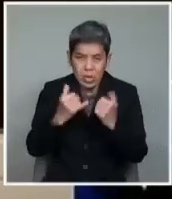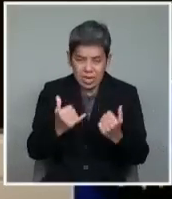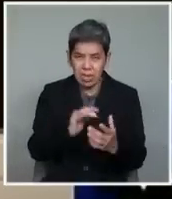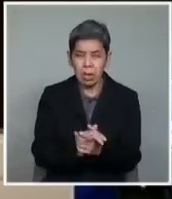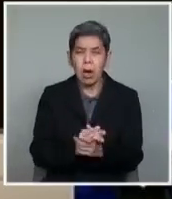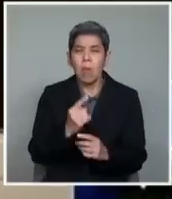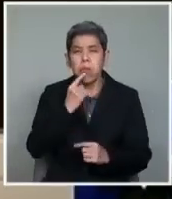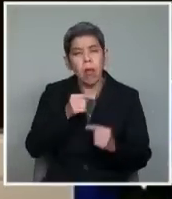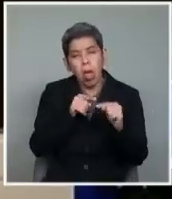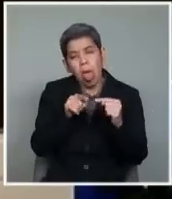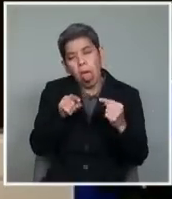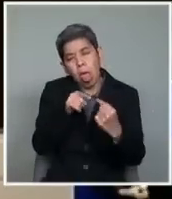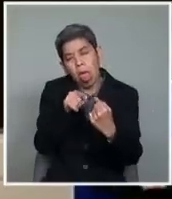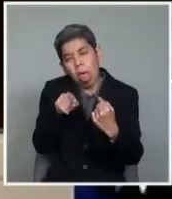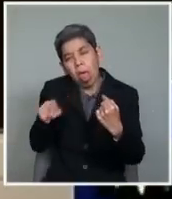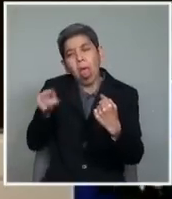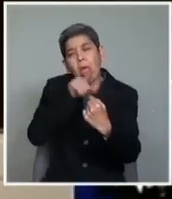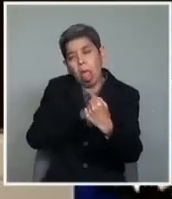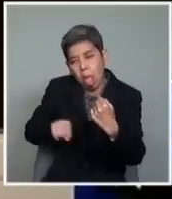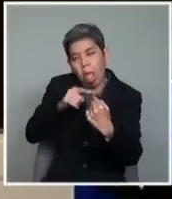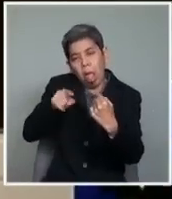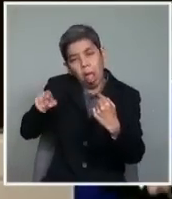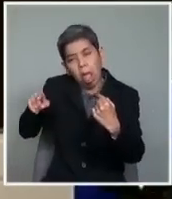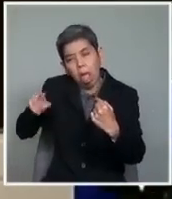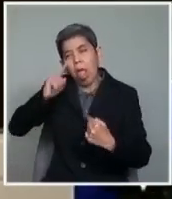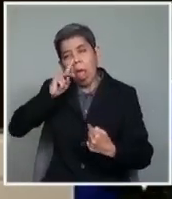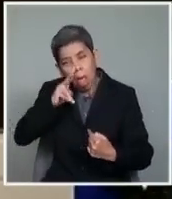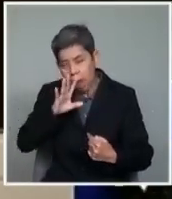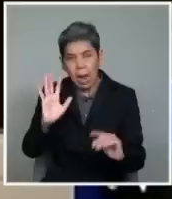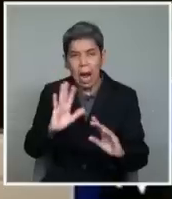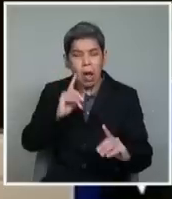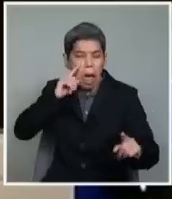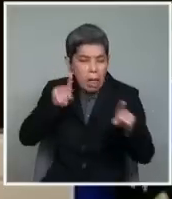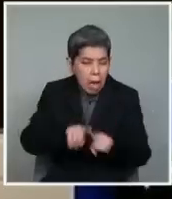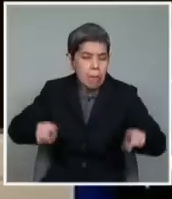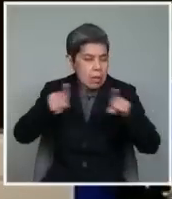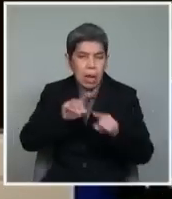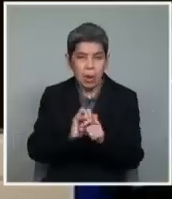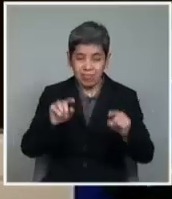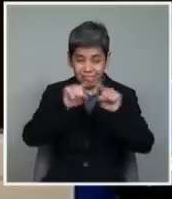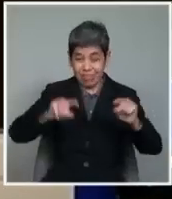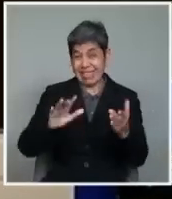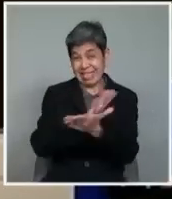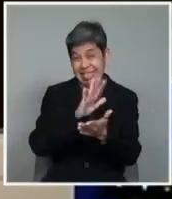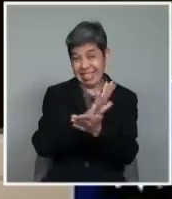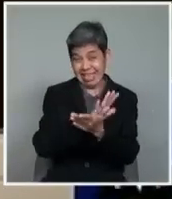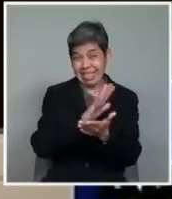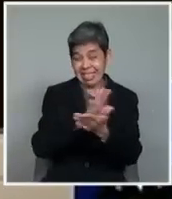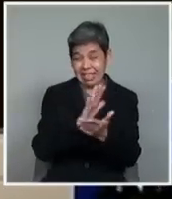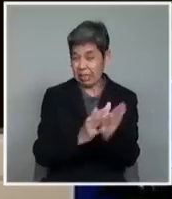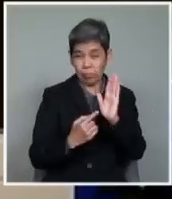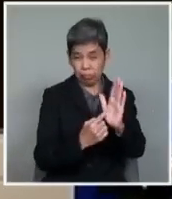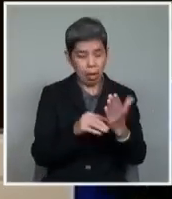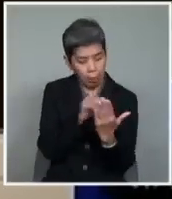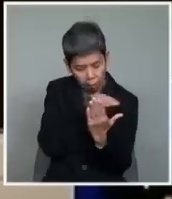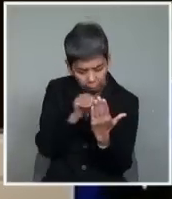ไม่ฟุ่มเฟือยวนเวียนซ้ำซากหรือซ้ำกับผู้อื่นและห้ามนำเอกสารใดมาอ่